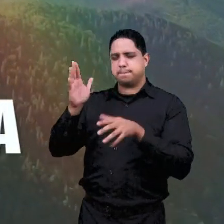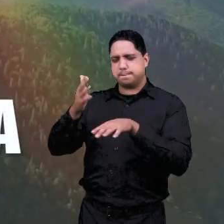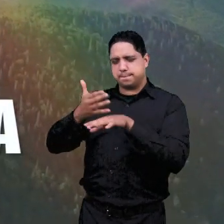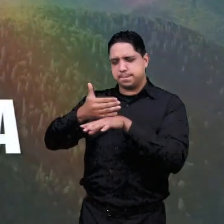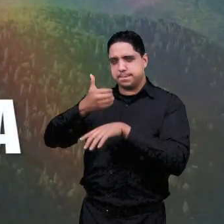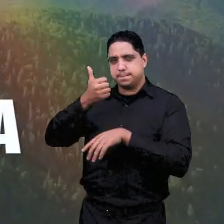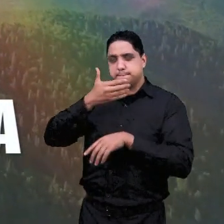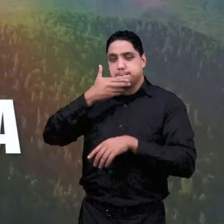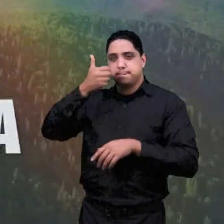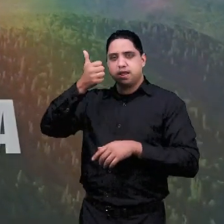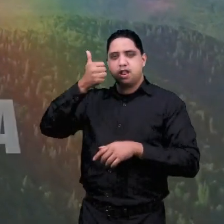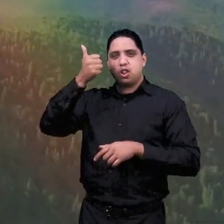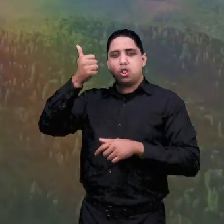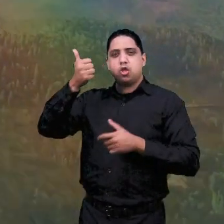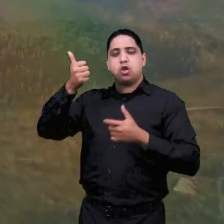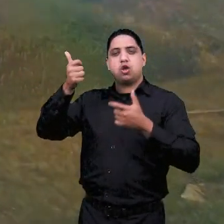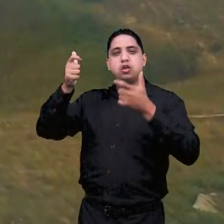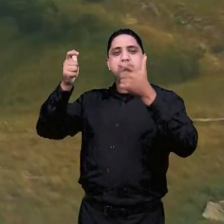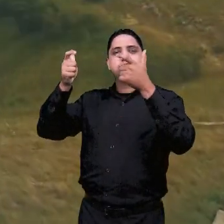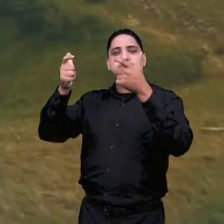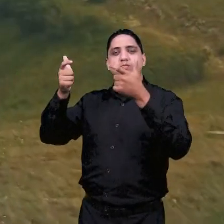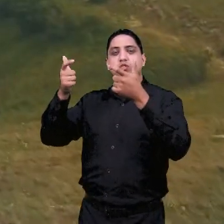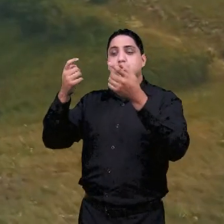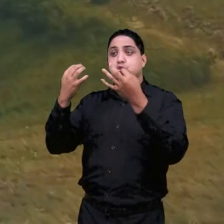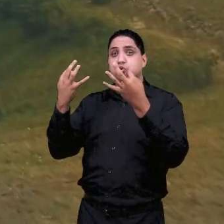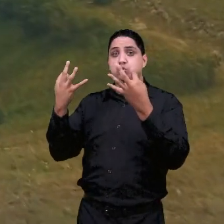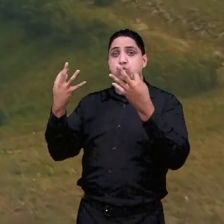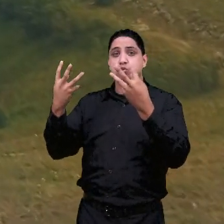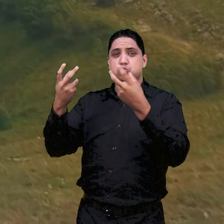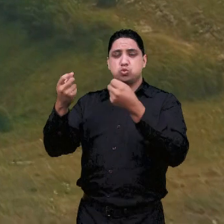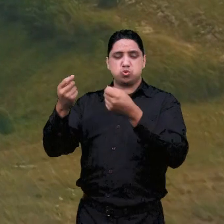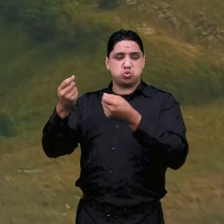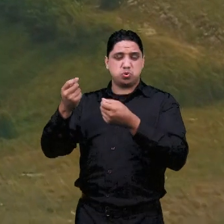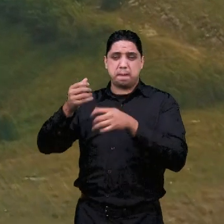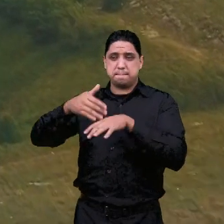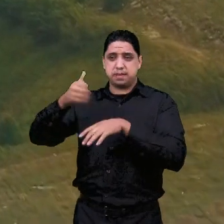Son climat est beaucoup meilleur